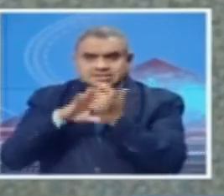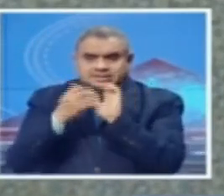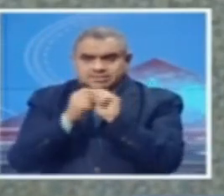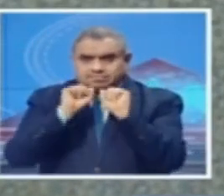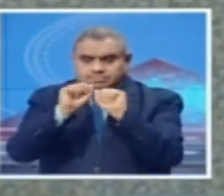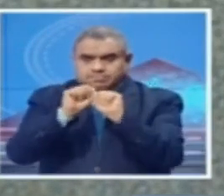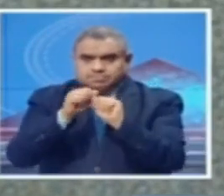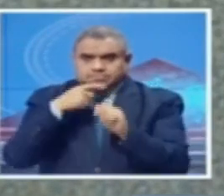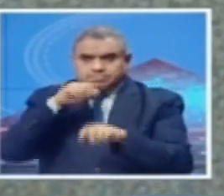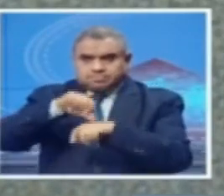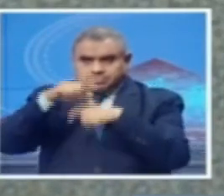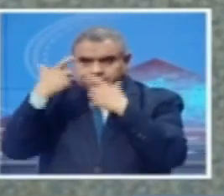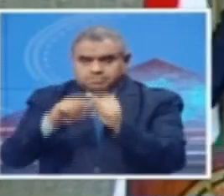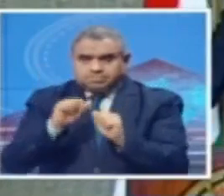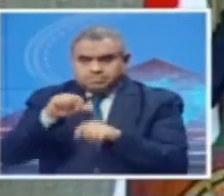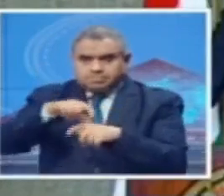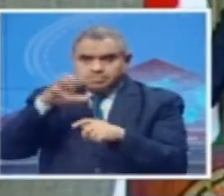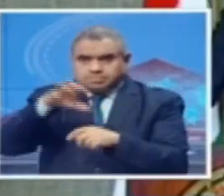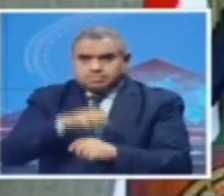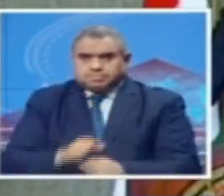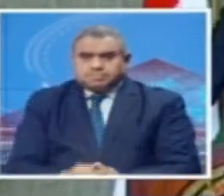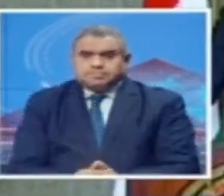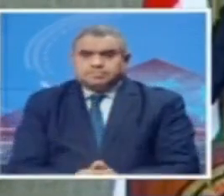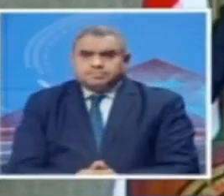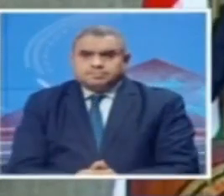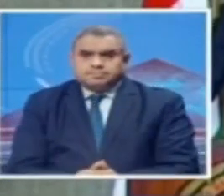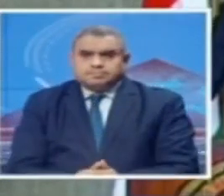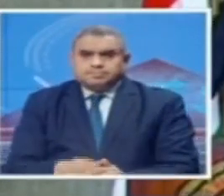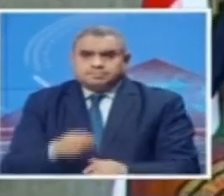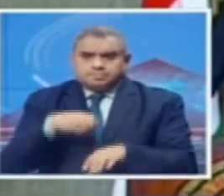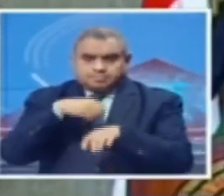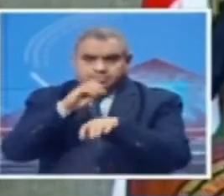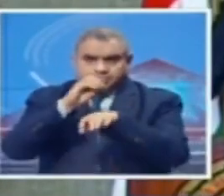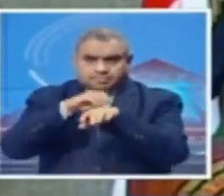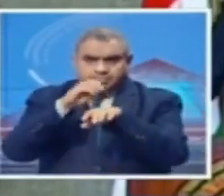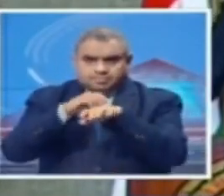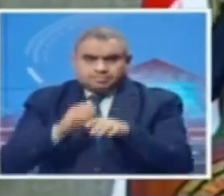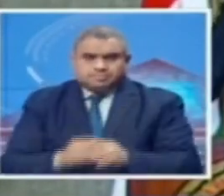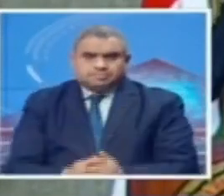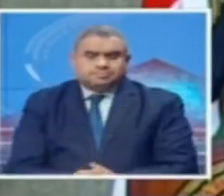التي تتعرض لها في المنطقة. نحن نؤمن بأن مصر